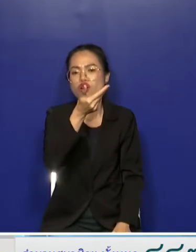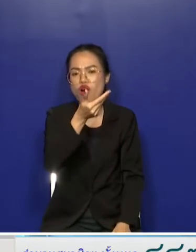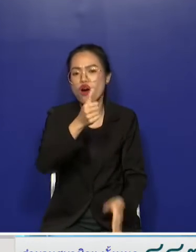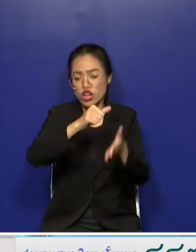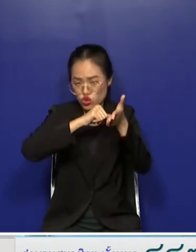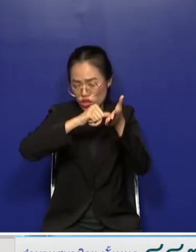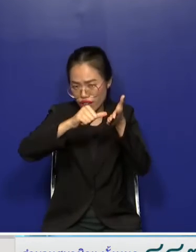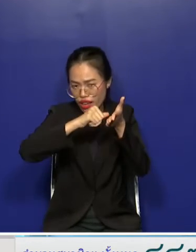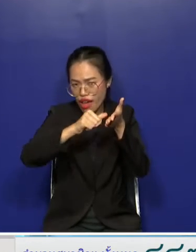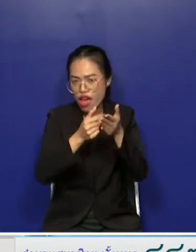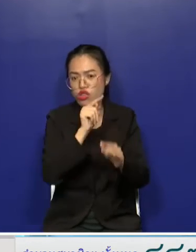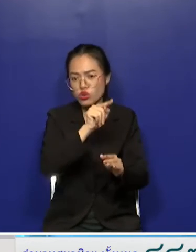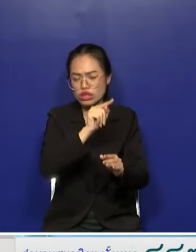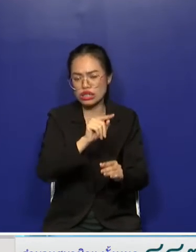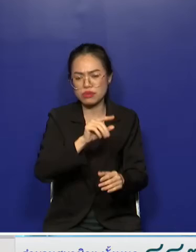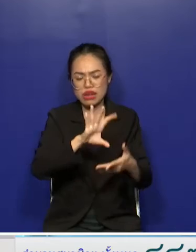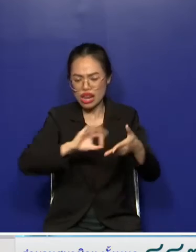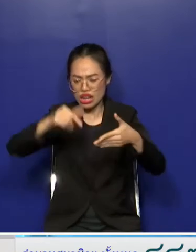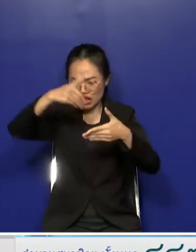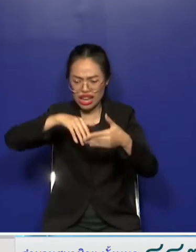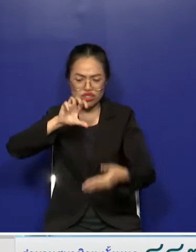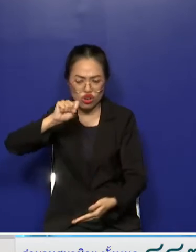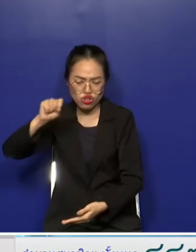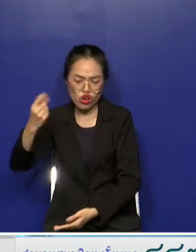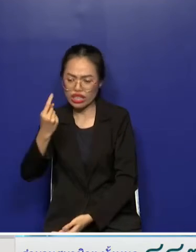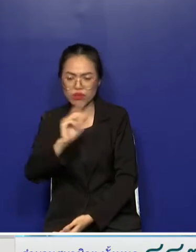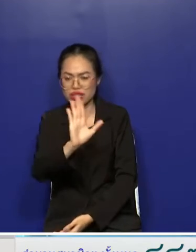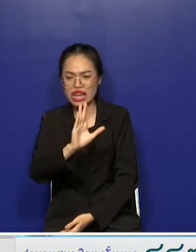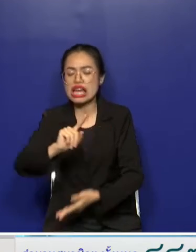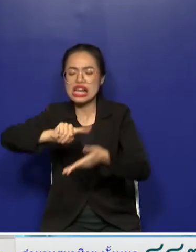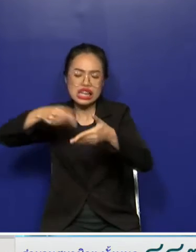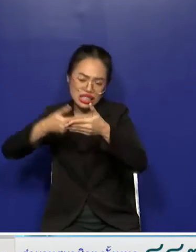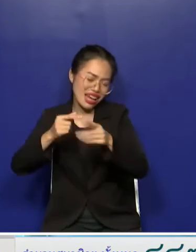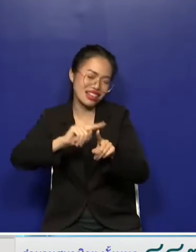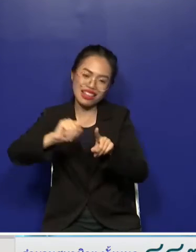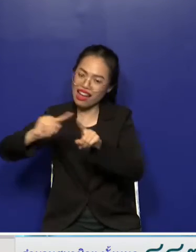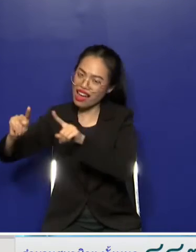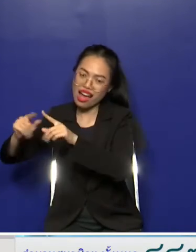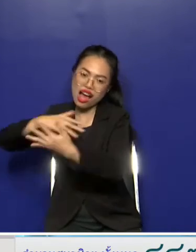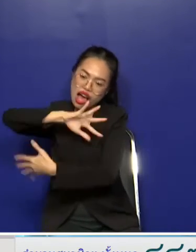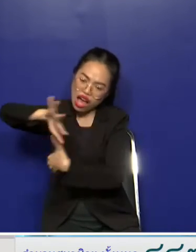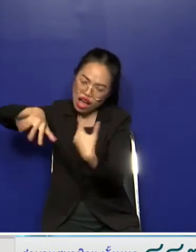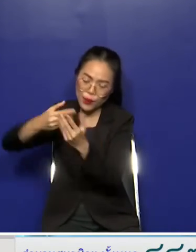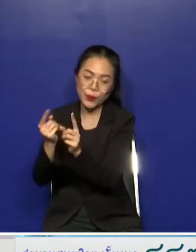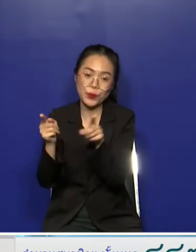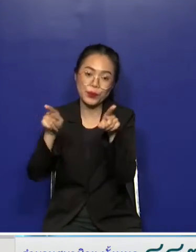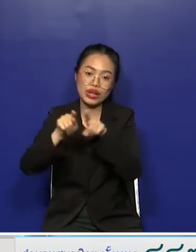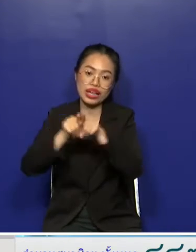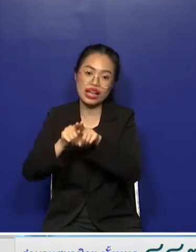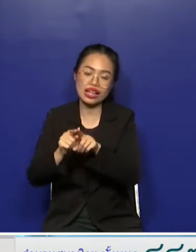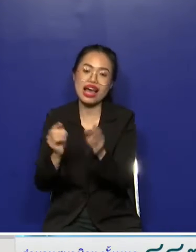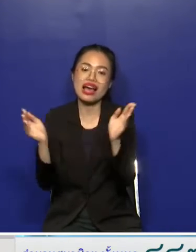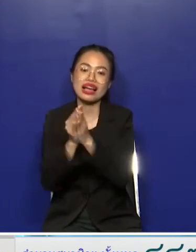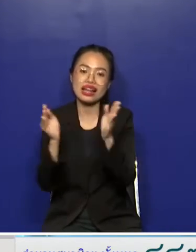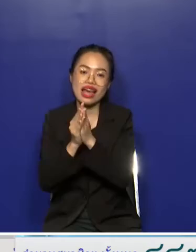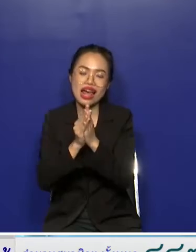ี้ให้ได้ด้วยและไม่ใช่เลอกตงสอสอครับเลือกตทกประเภทครัเลือกตงท้องถิน เลืตงออกประจอวันนี้ผมขอคะแนนเลอกตออกประจ